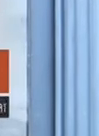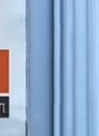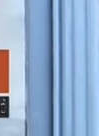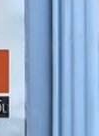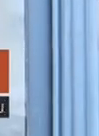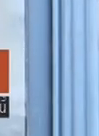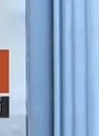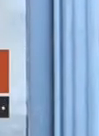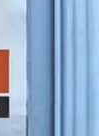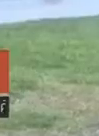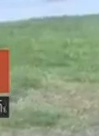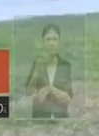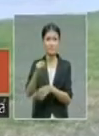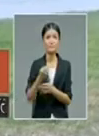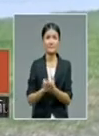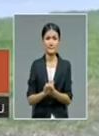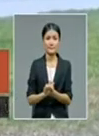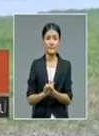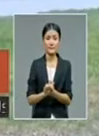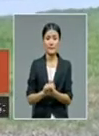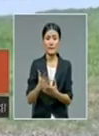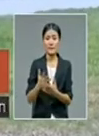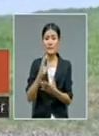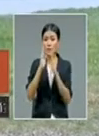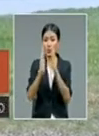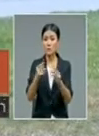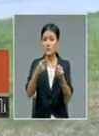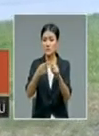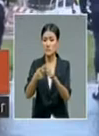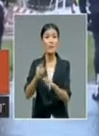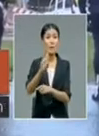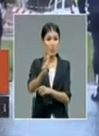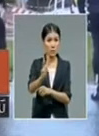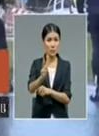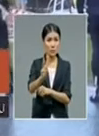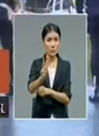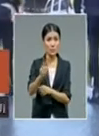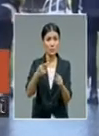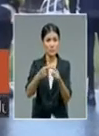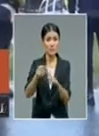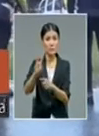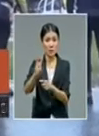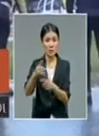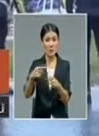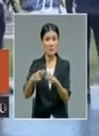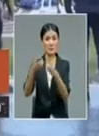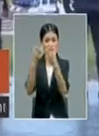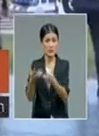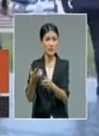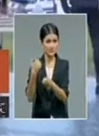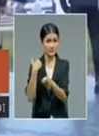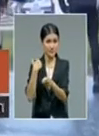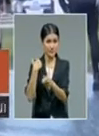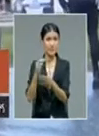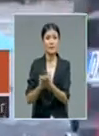เสาร์ตามเวลาท้องถิ่นโดยมีรายงานของผู้ที่ได้รับบาดเจ็บ6รายหนึ่งในนี้ได้รับบาดเจ็บสาหัสด้วยนะคะทางตำร